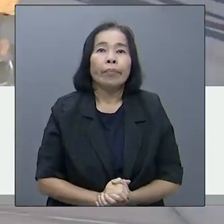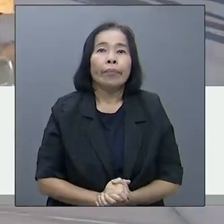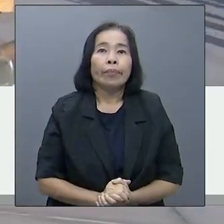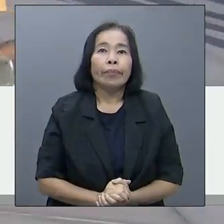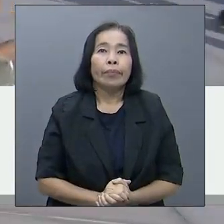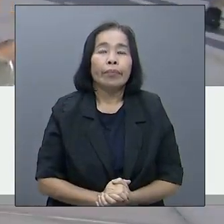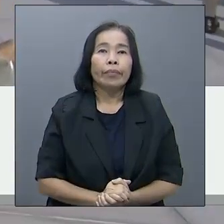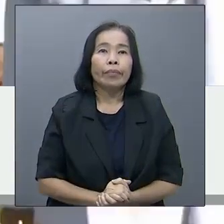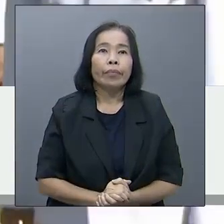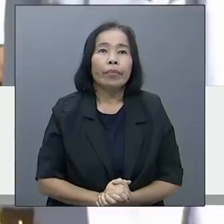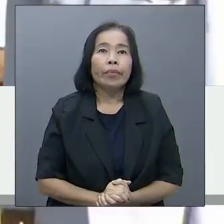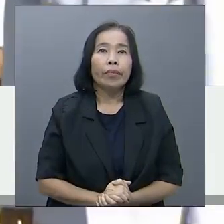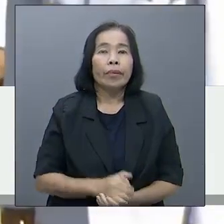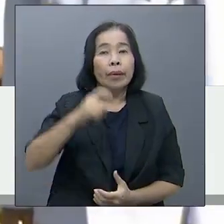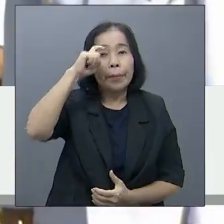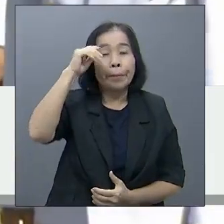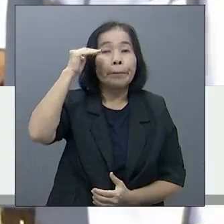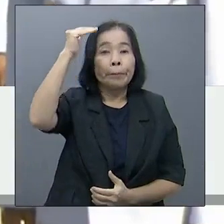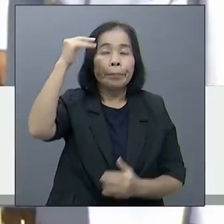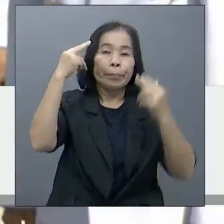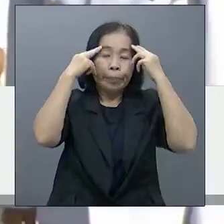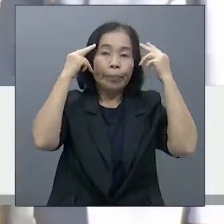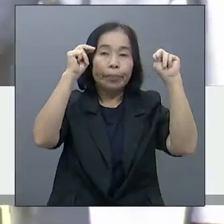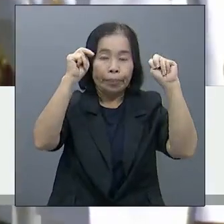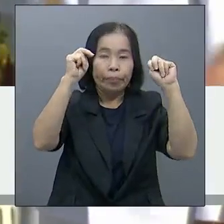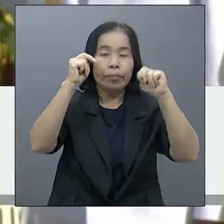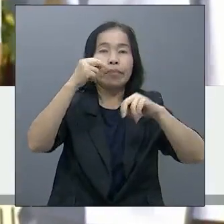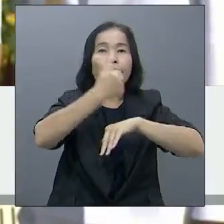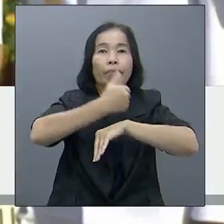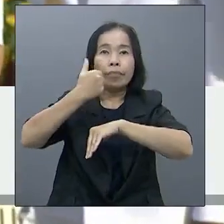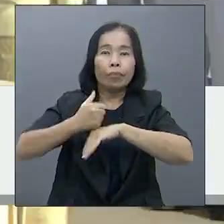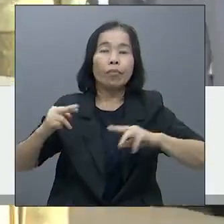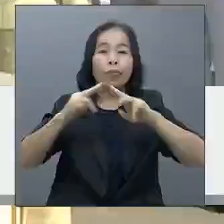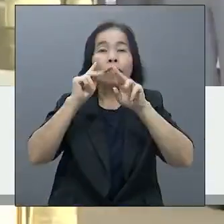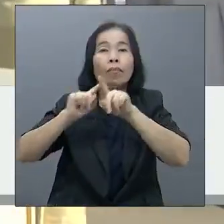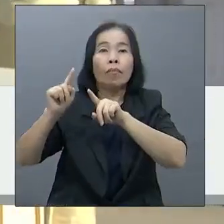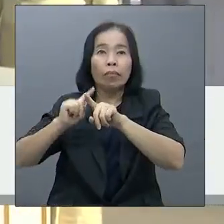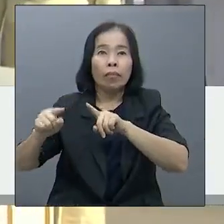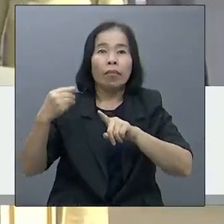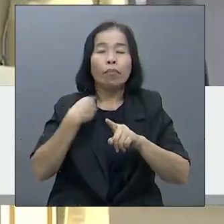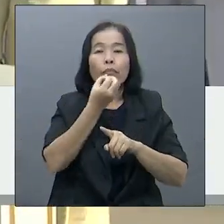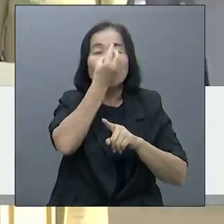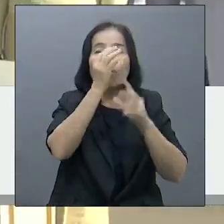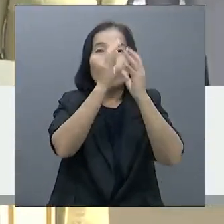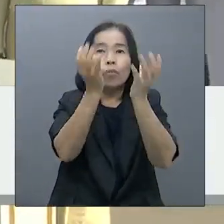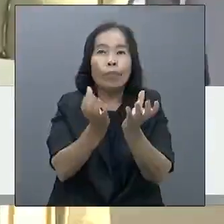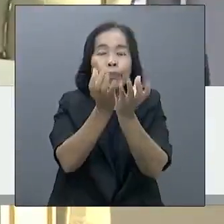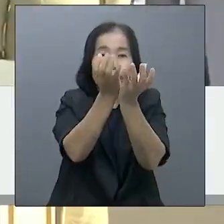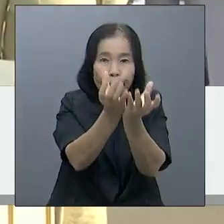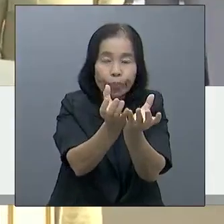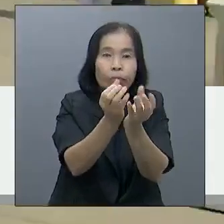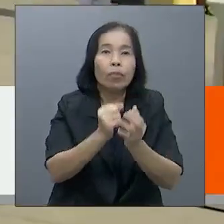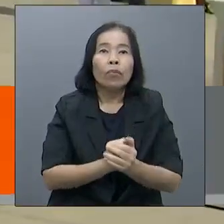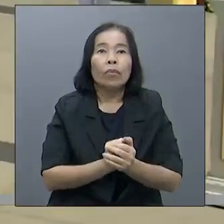บพิตรโดยนายเศรษฐาทวีสินนายกรัฐมนตรีและคณะรัฐมนตรีร่วมวางพาพุ่มเนื่องในวันคล้ายวันพระ